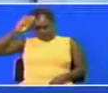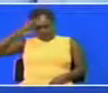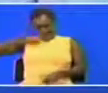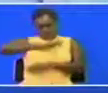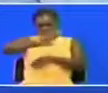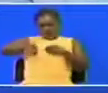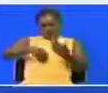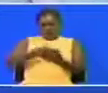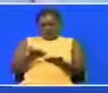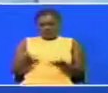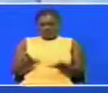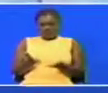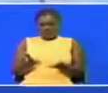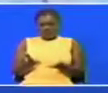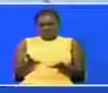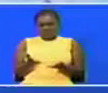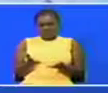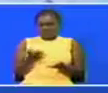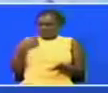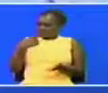all stakeholders. That is what we are